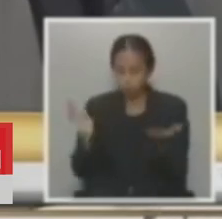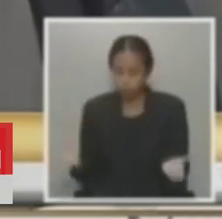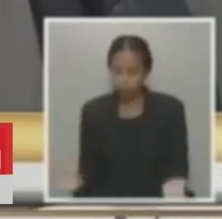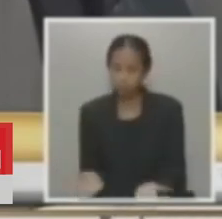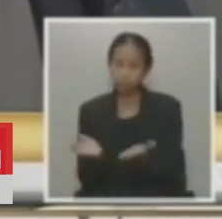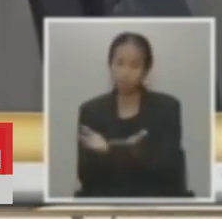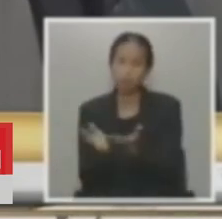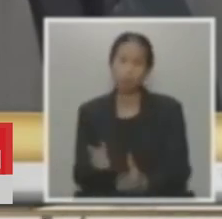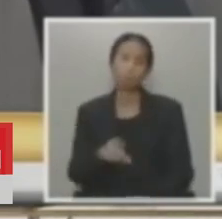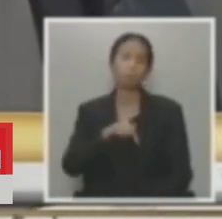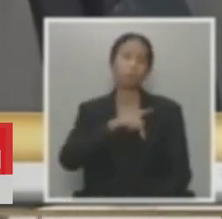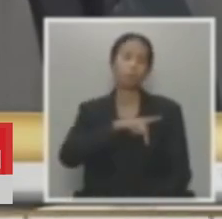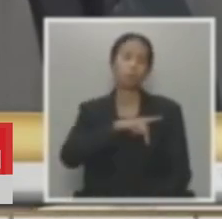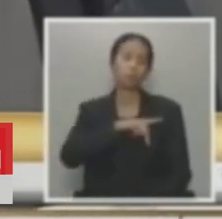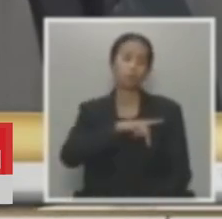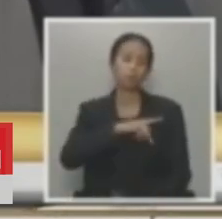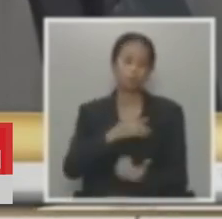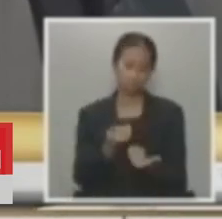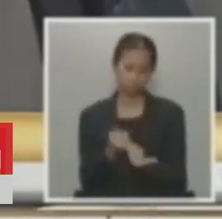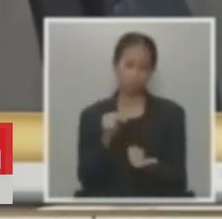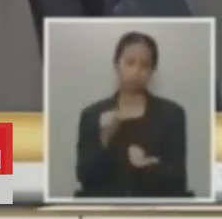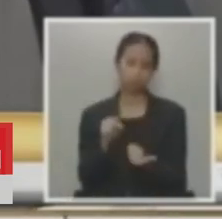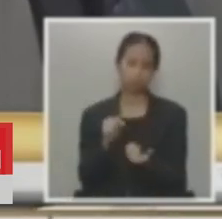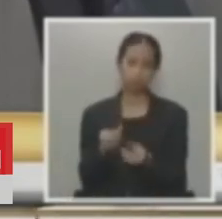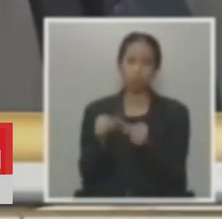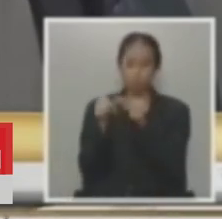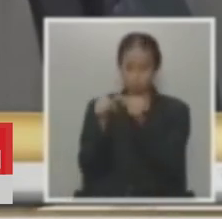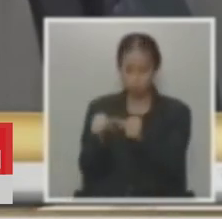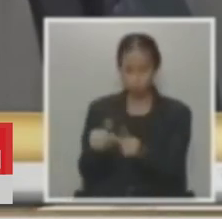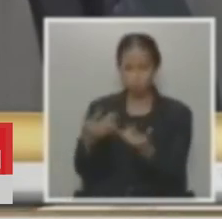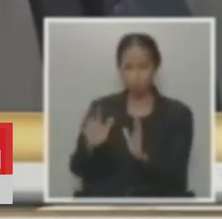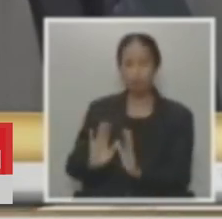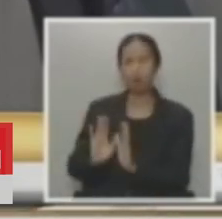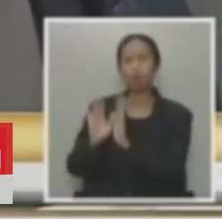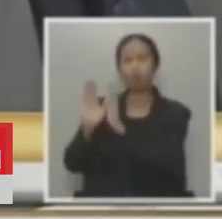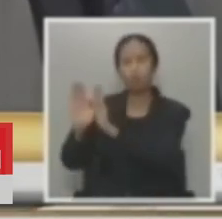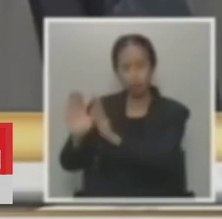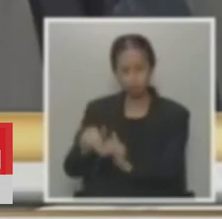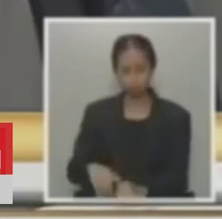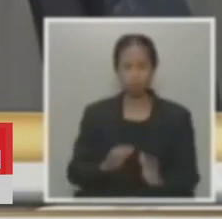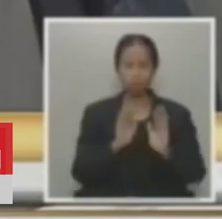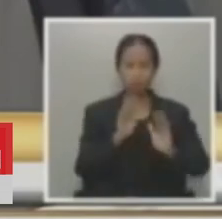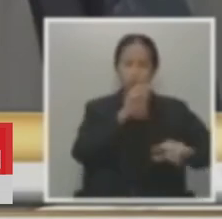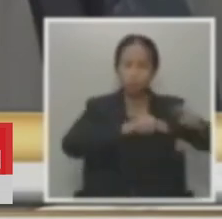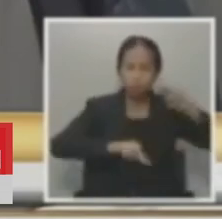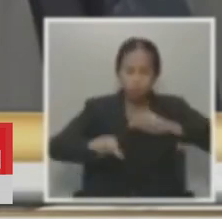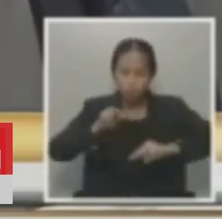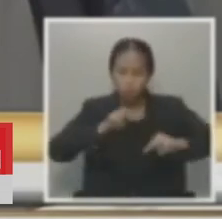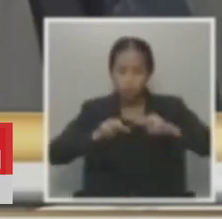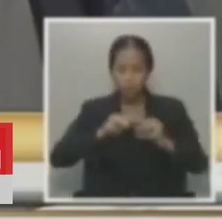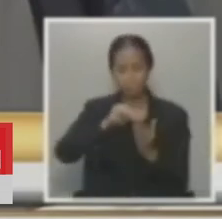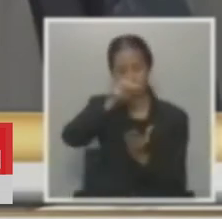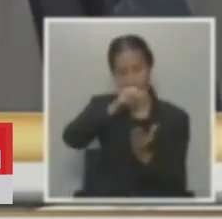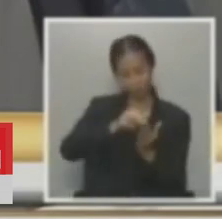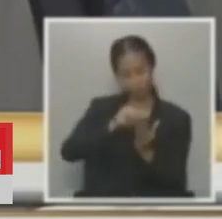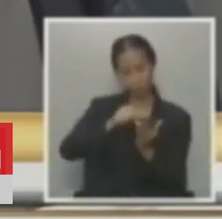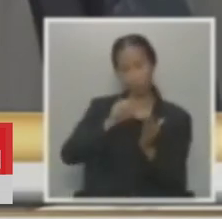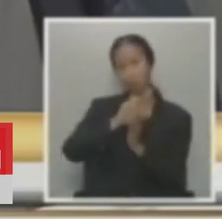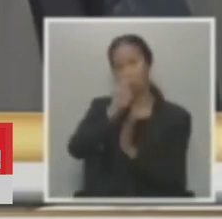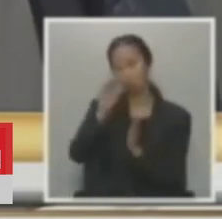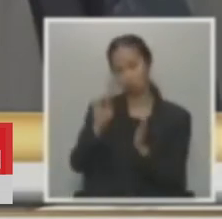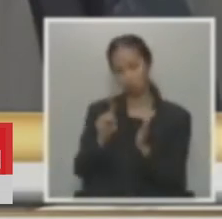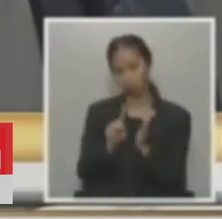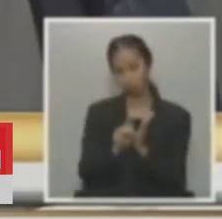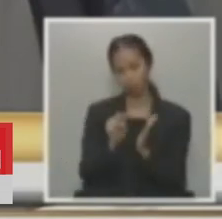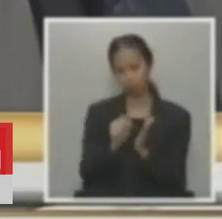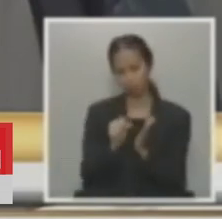แห่งชาติวันนี้อยู่ในมือสำนักนายกรัฐมนตรีฝากท่านไปดูแลด้วยว่ากฎหมายฉบับนี้มันเป็นกฎหม